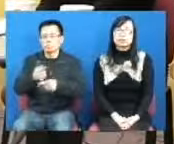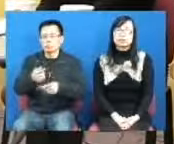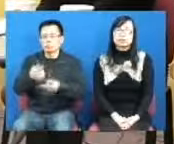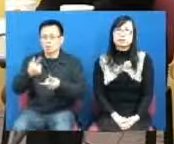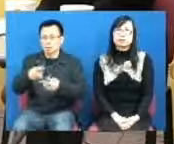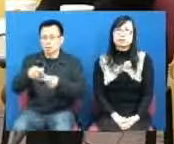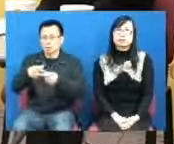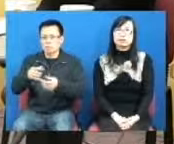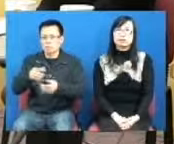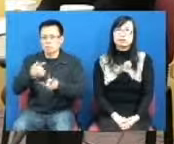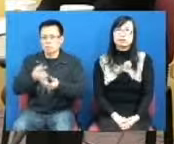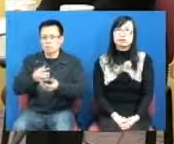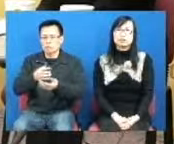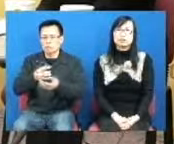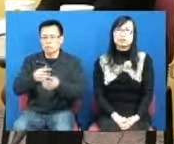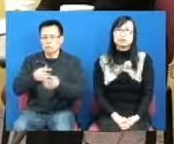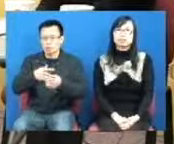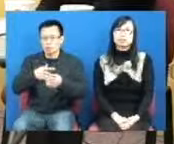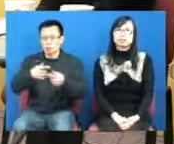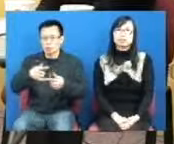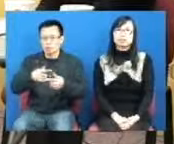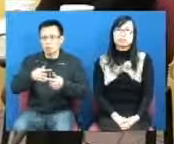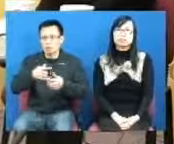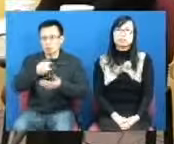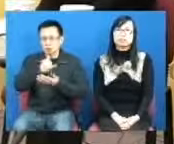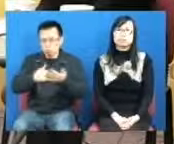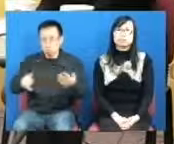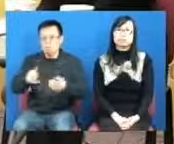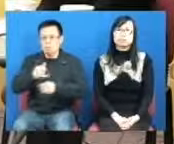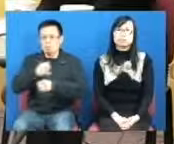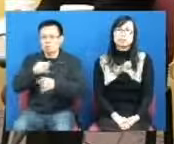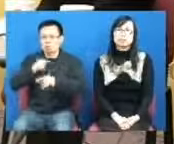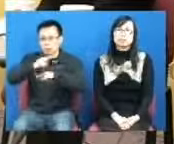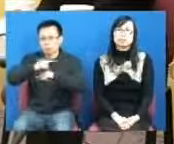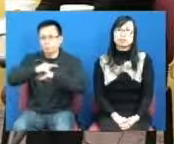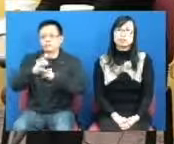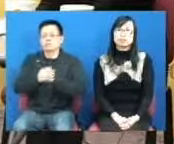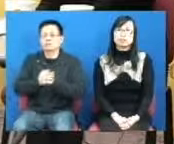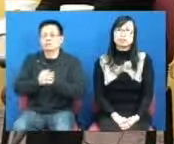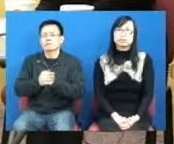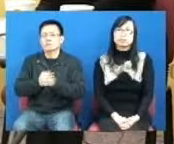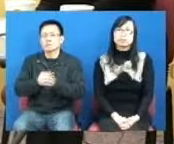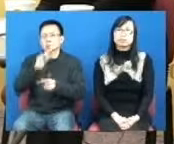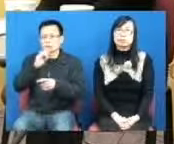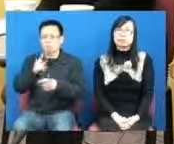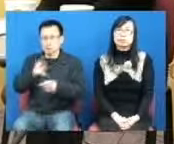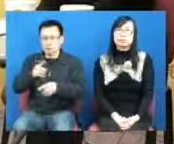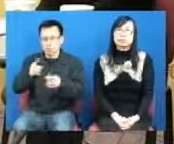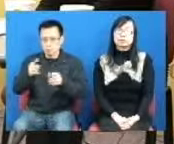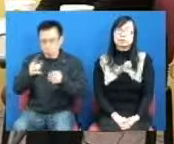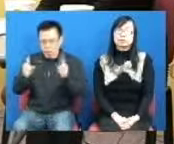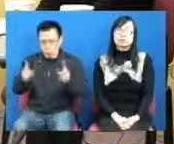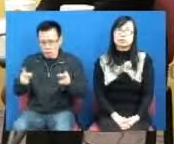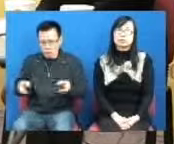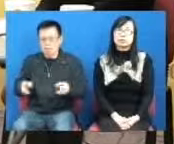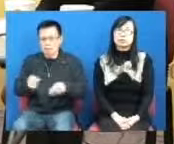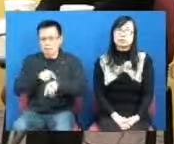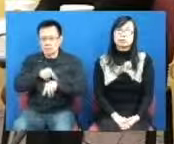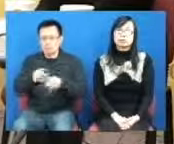公司本身自己的Aso就是他們要做滿一個年期之後你離開你才有錢拿的跟NPF不同